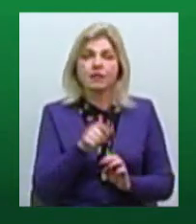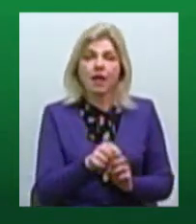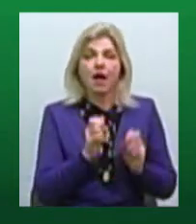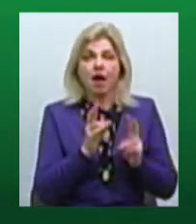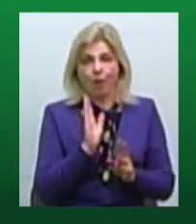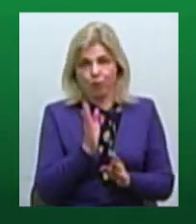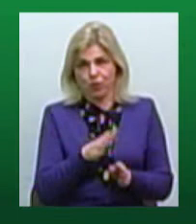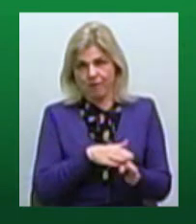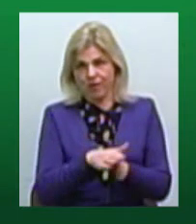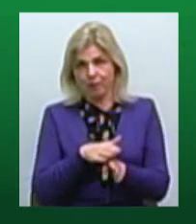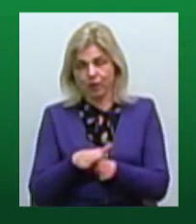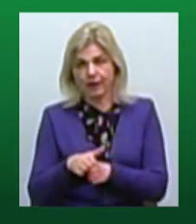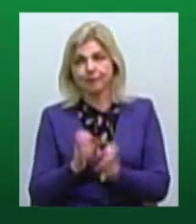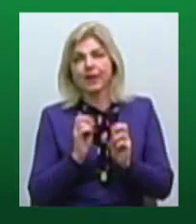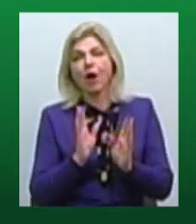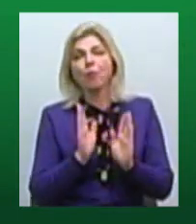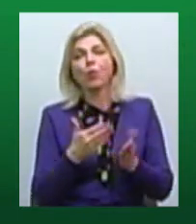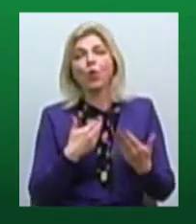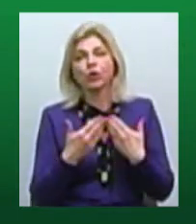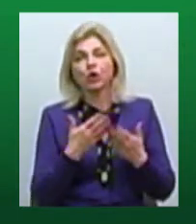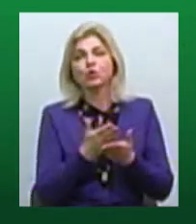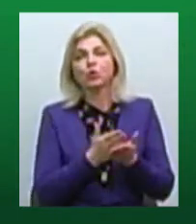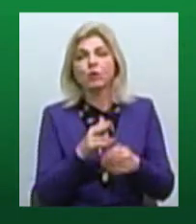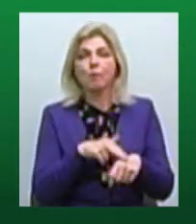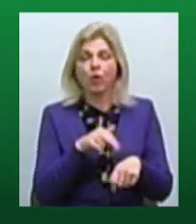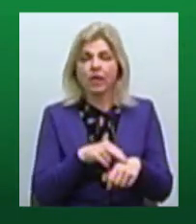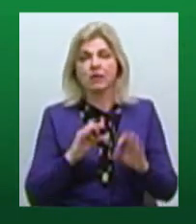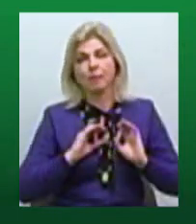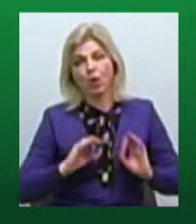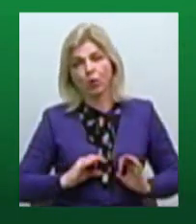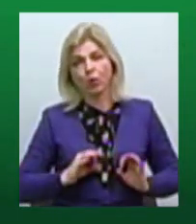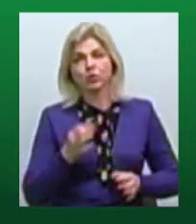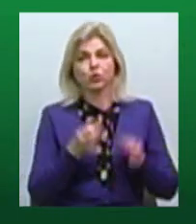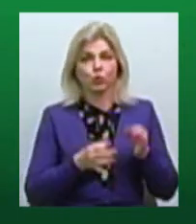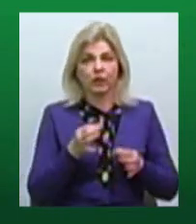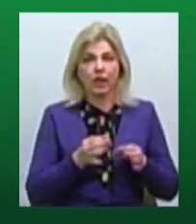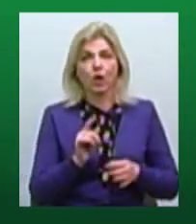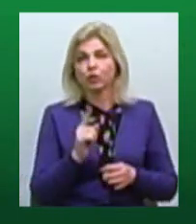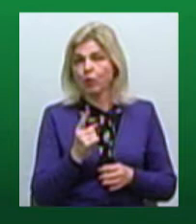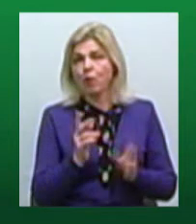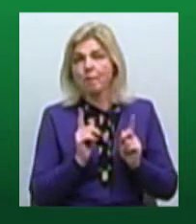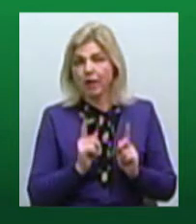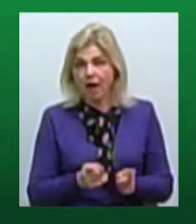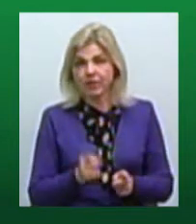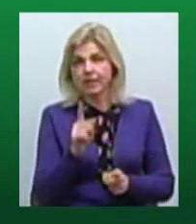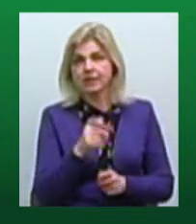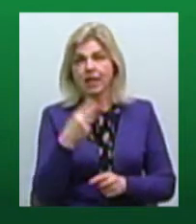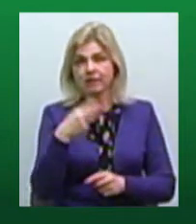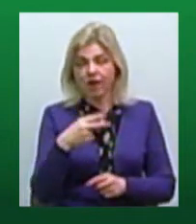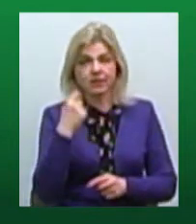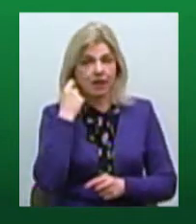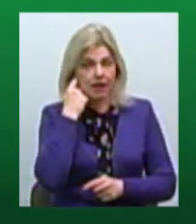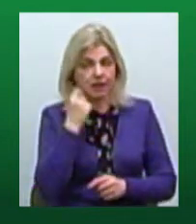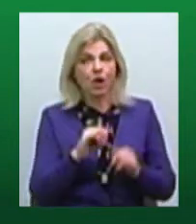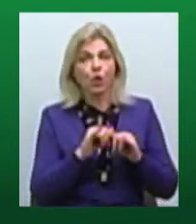будет реализовываться когда у него будут вставайте со службы полиции прокуратуры суды там еще нас правде за двадцать за ложкам рокки